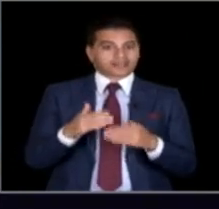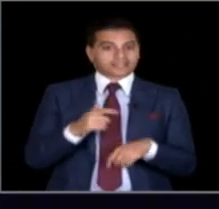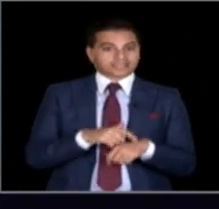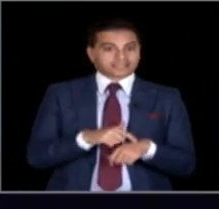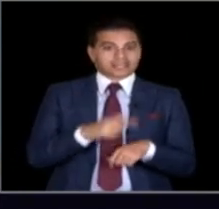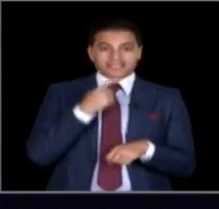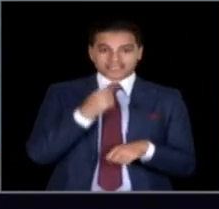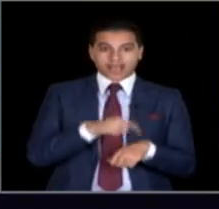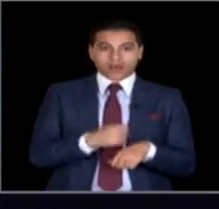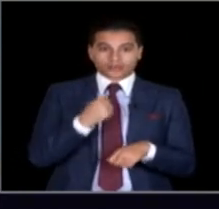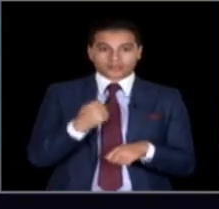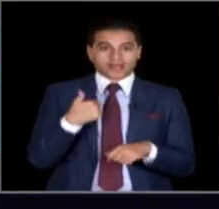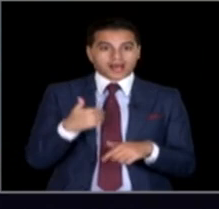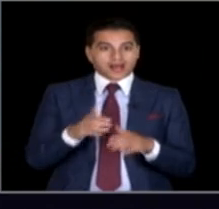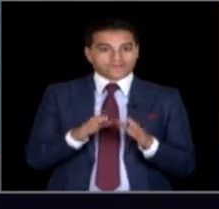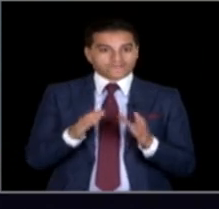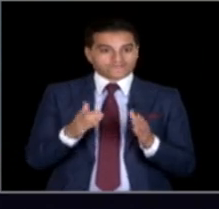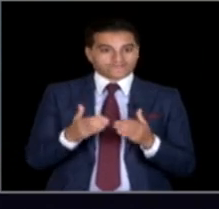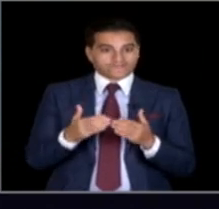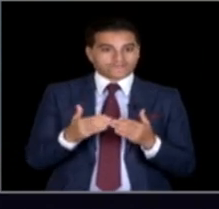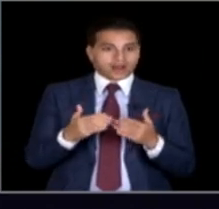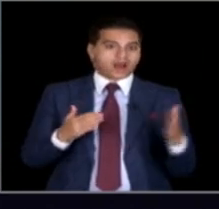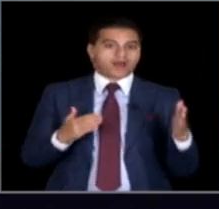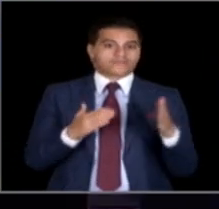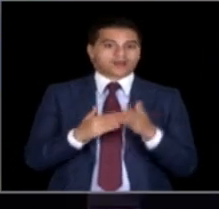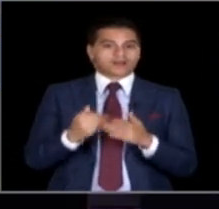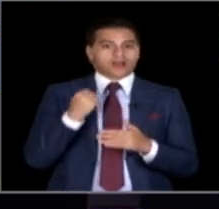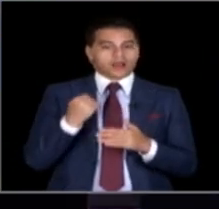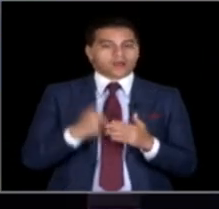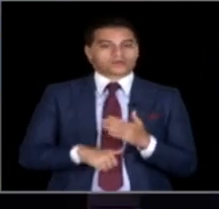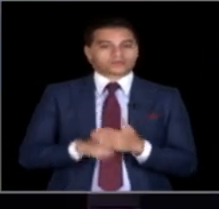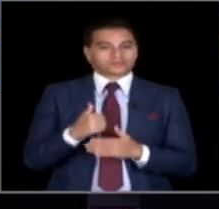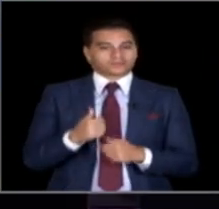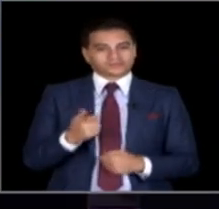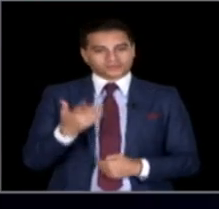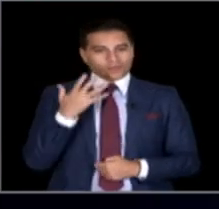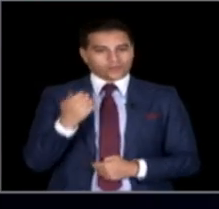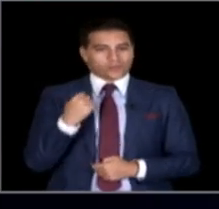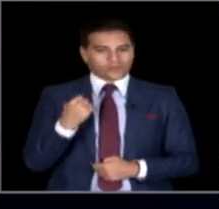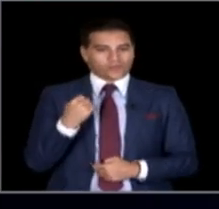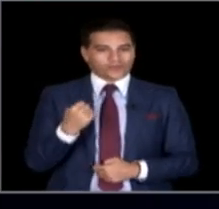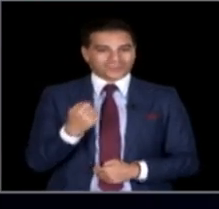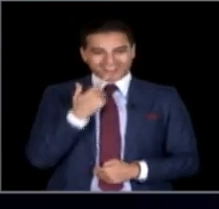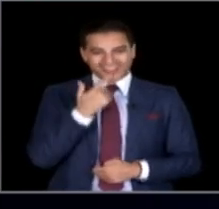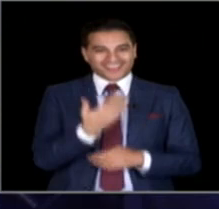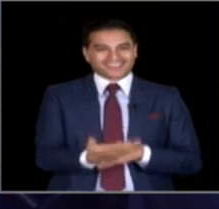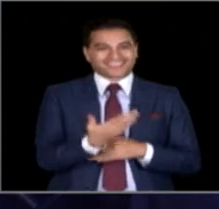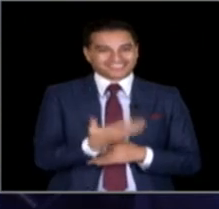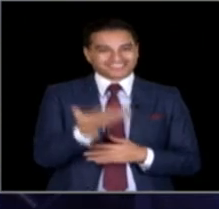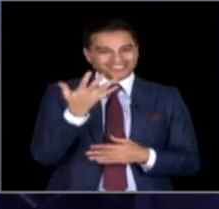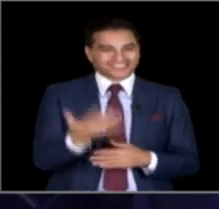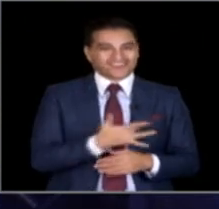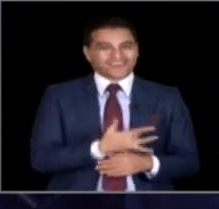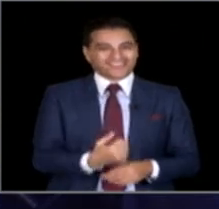بالدقيقة والثانية، احنا اللي في الفاينل ان شاء الله. يا نهار ابيض ان شاء الله. ده يعني ثقة